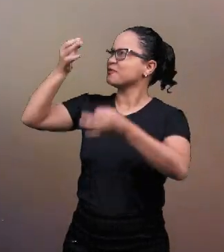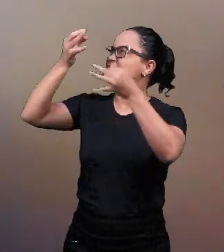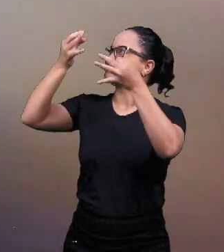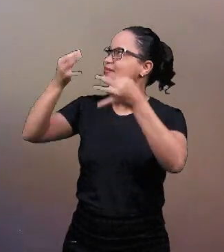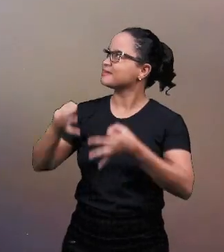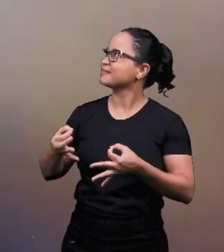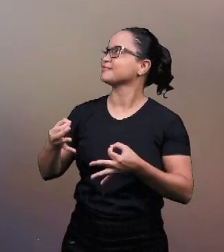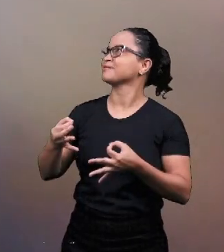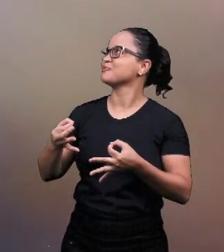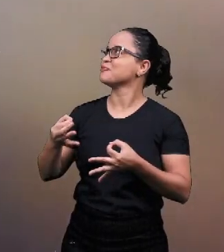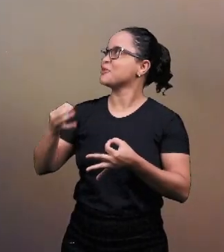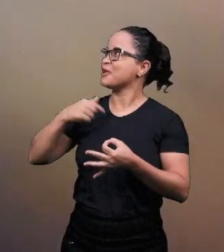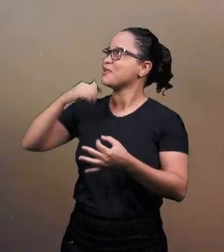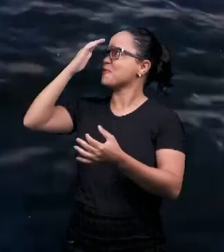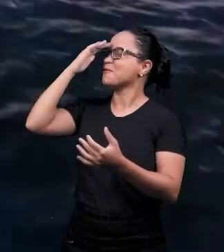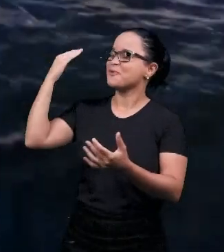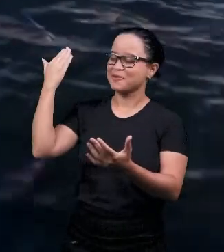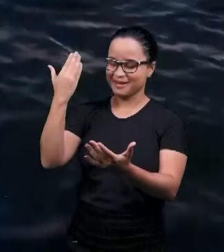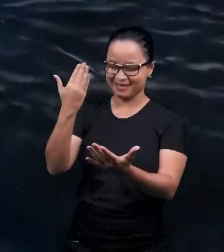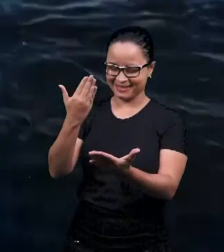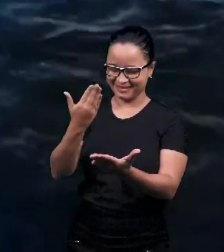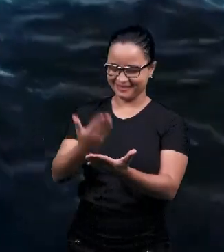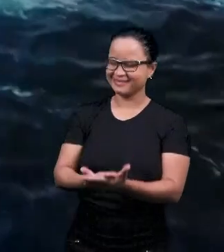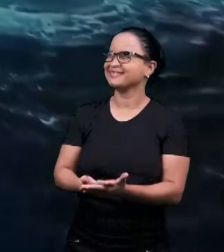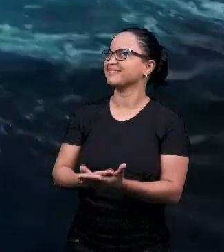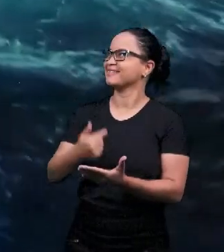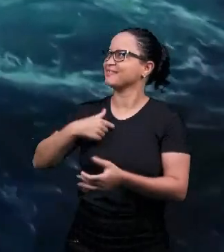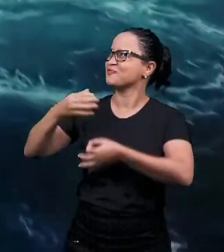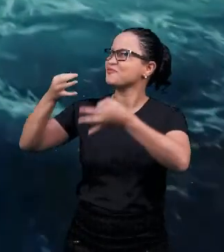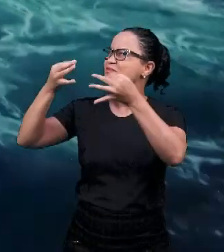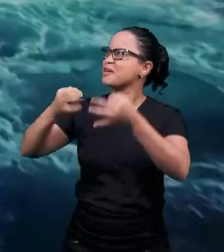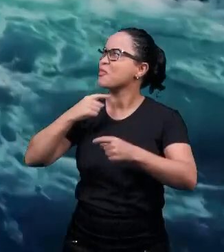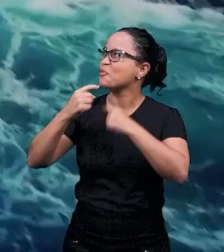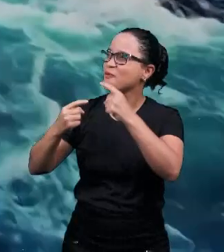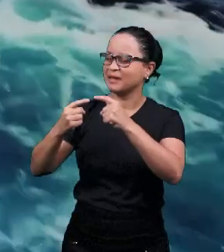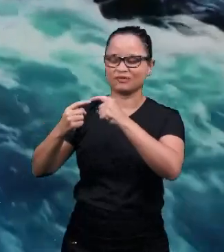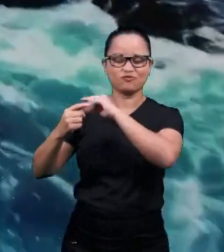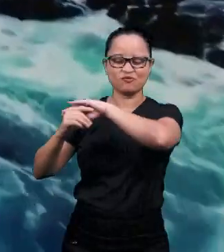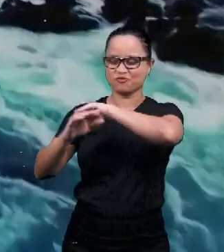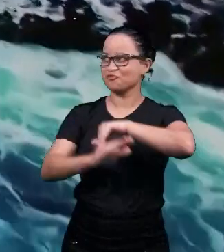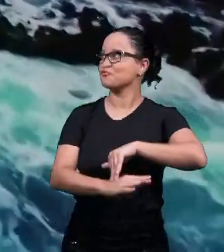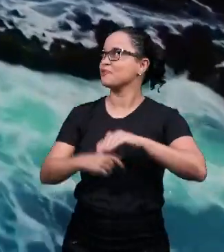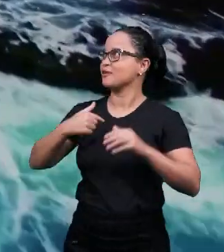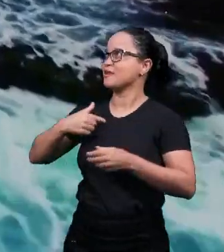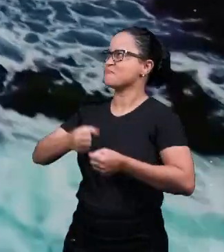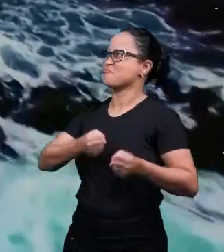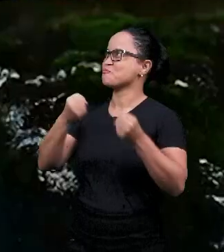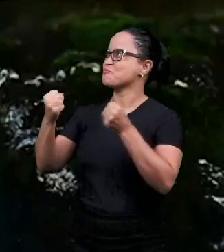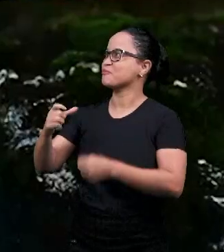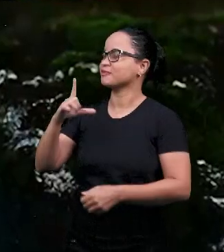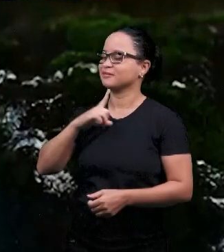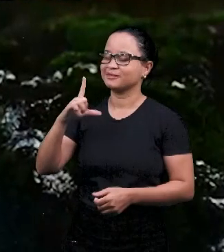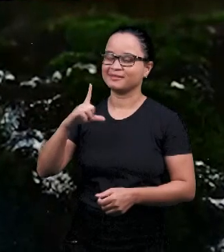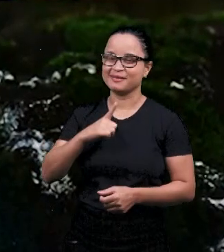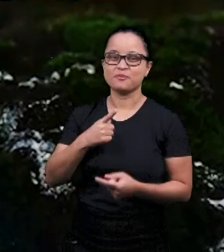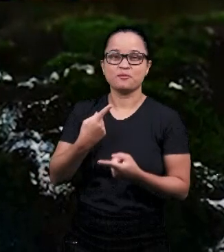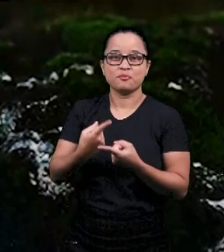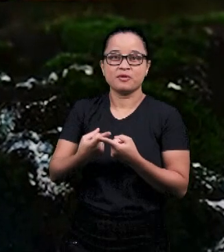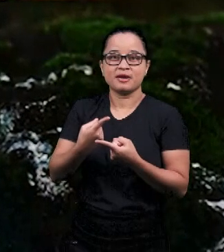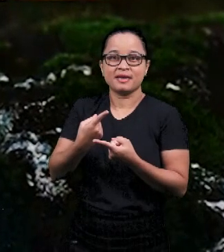Но я знаю, в кого я уверовал. И я уверен, что Он силен